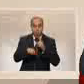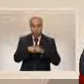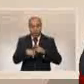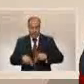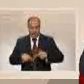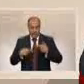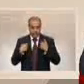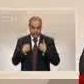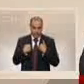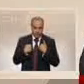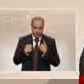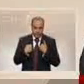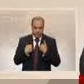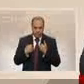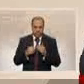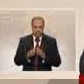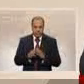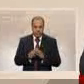حياتي